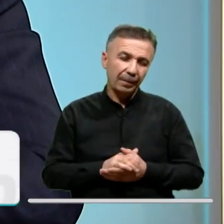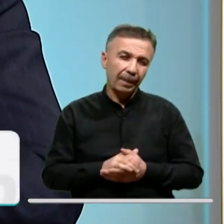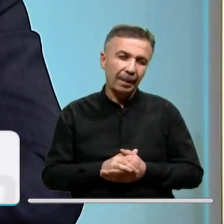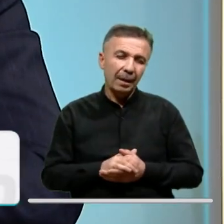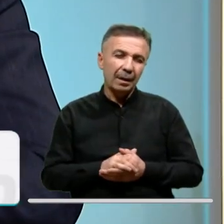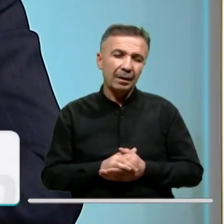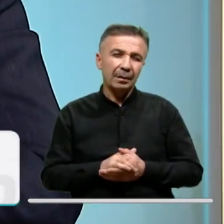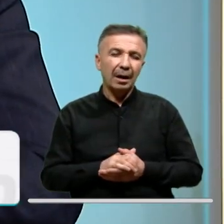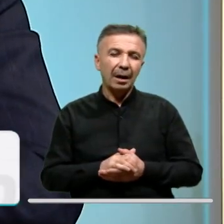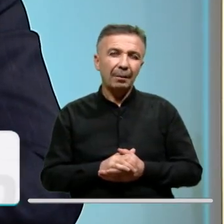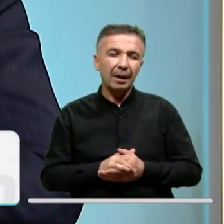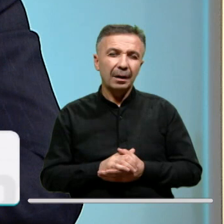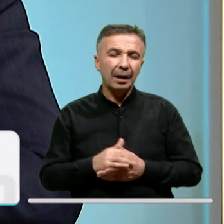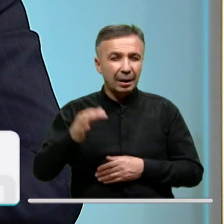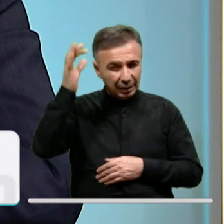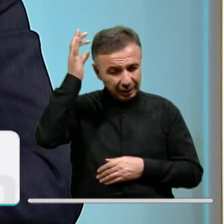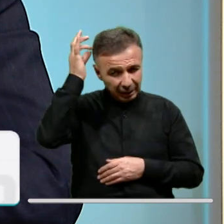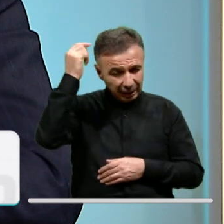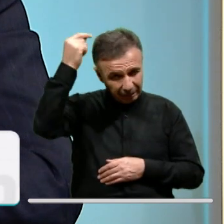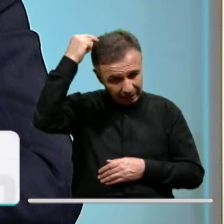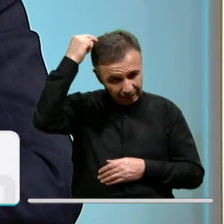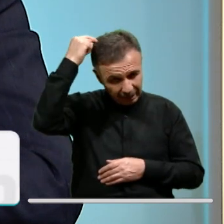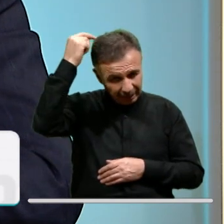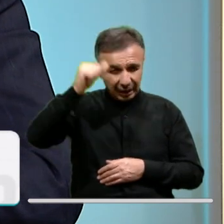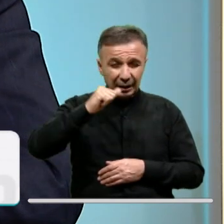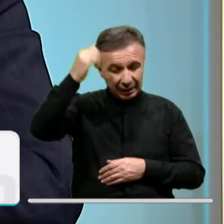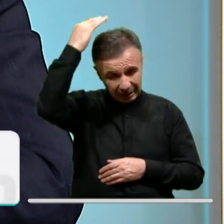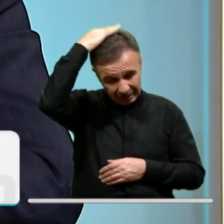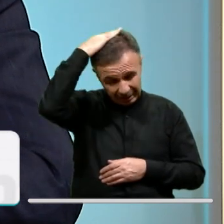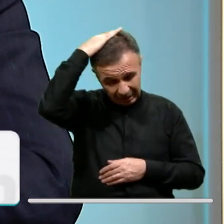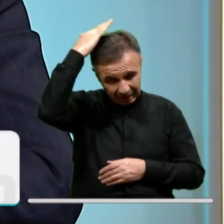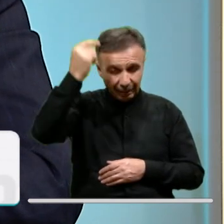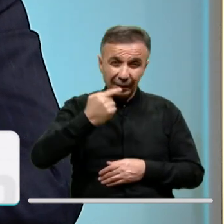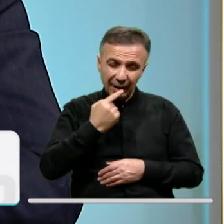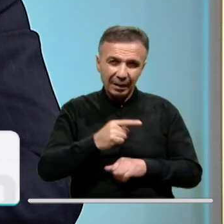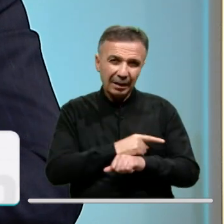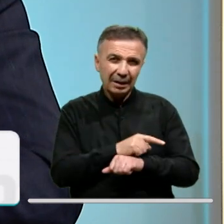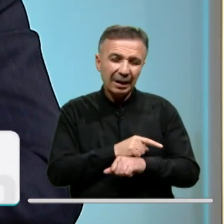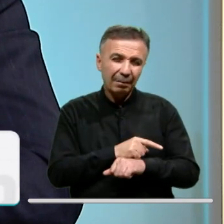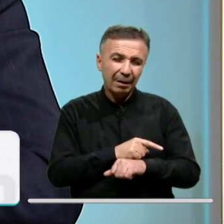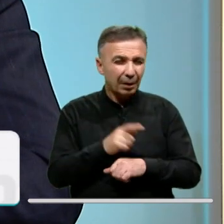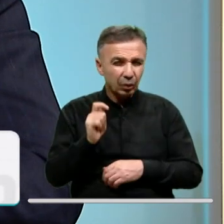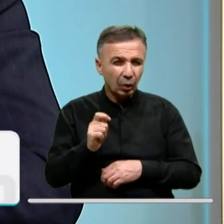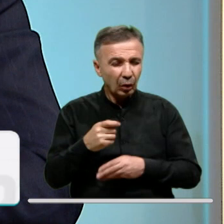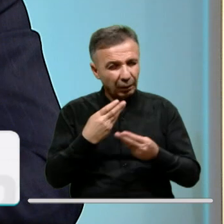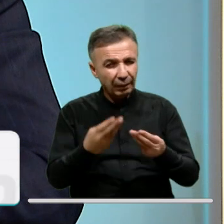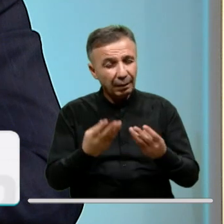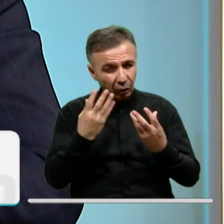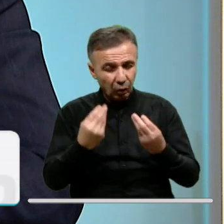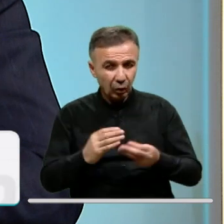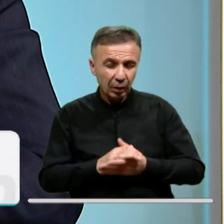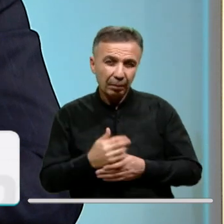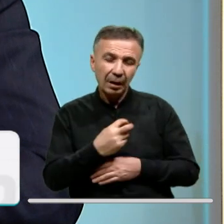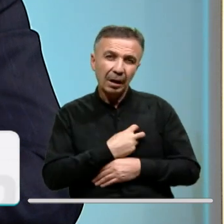biraz mübalağa edeyim Ya saçlarımı da böyle diplerini de ıslat dediği zaman kendi kendine bir Meşakkat vermiş olur e